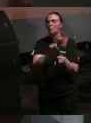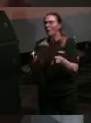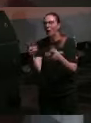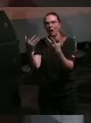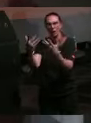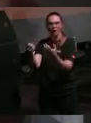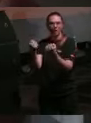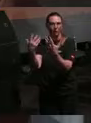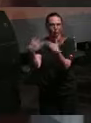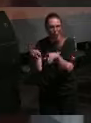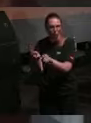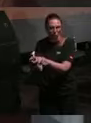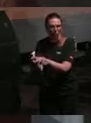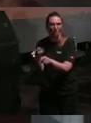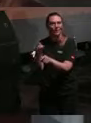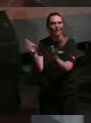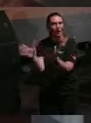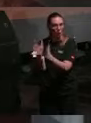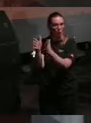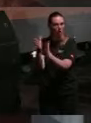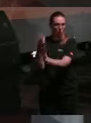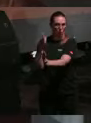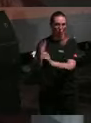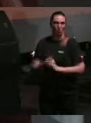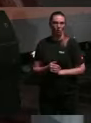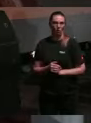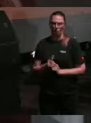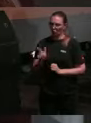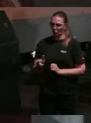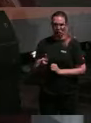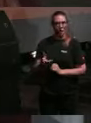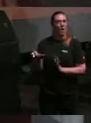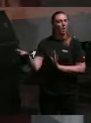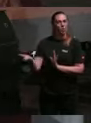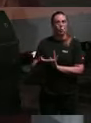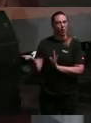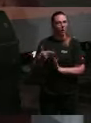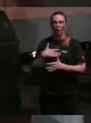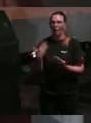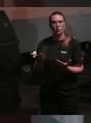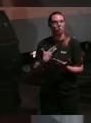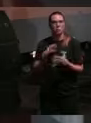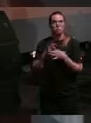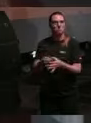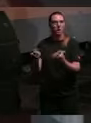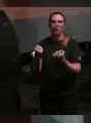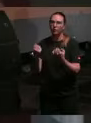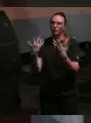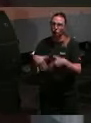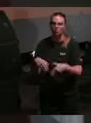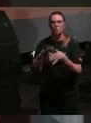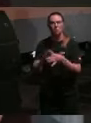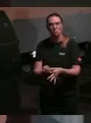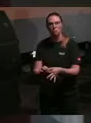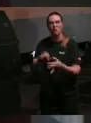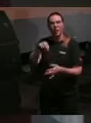kraftproduksjon. Og den ganske kort. For vi har ikke så mange søknader om ny kraftproduksjon hos NVE. Mange av de